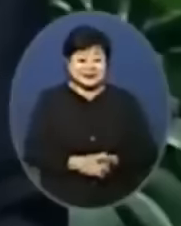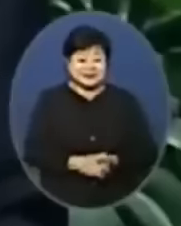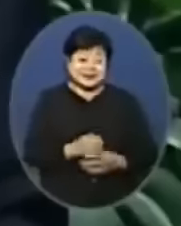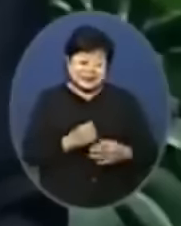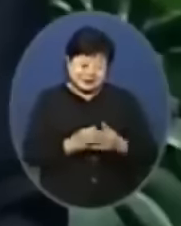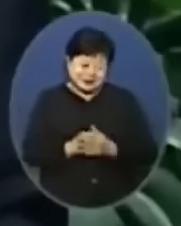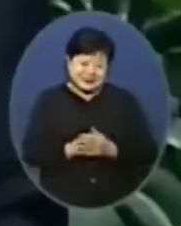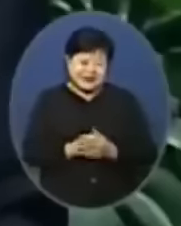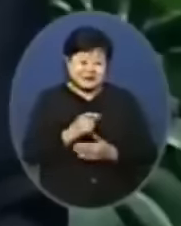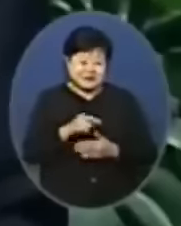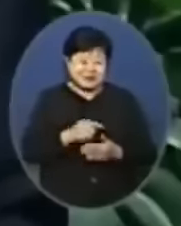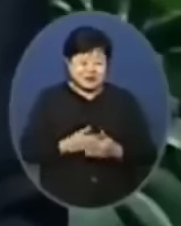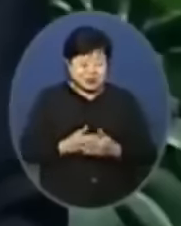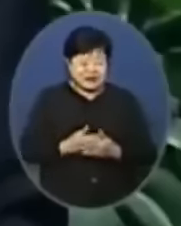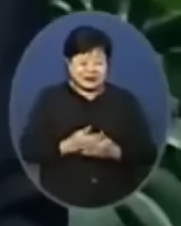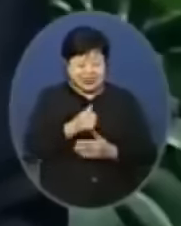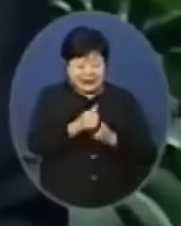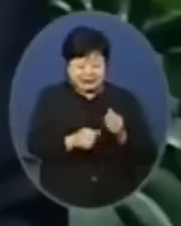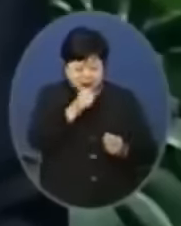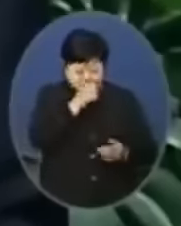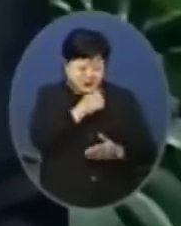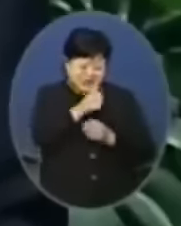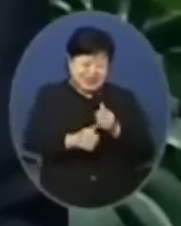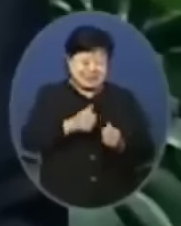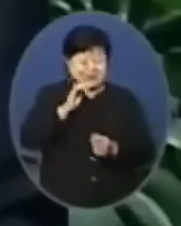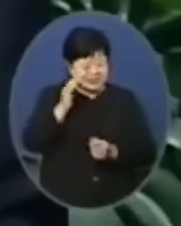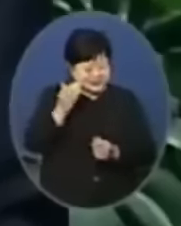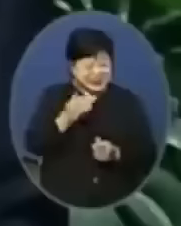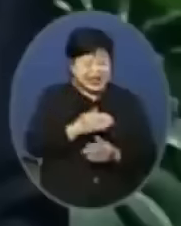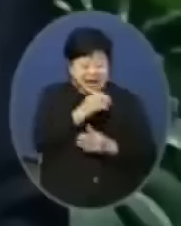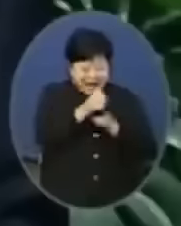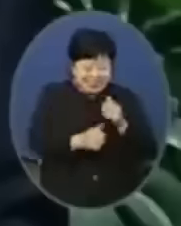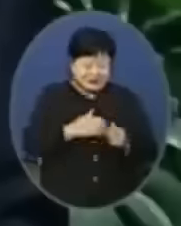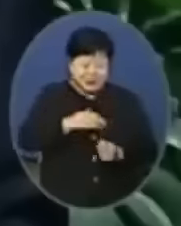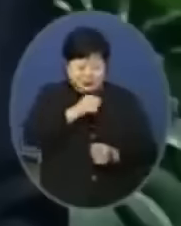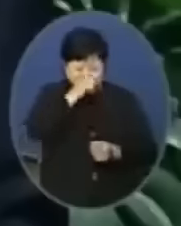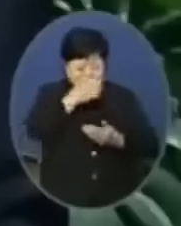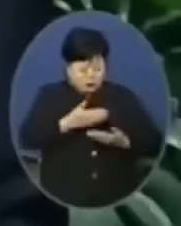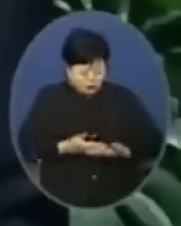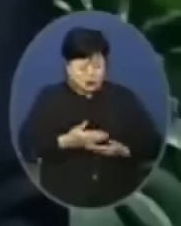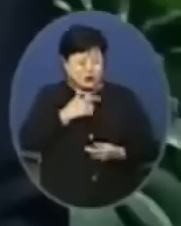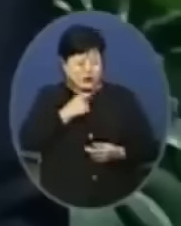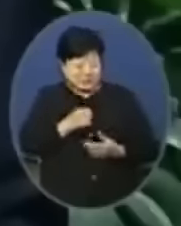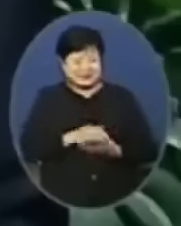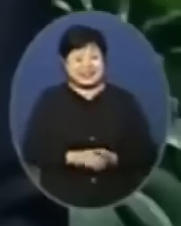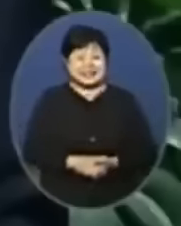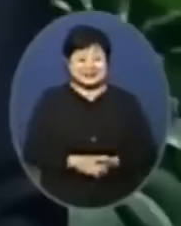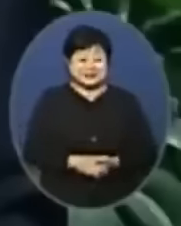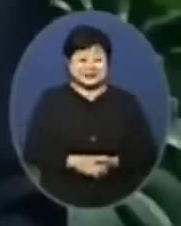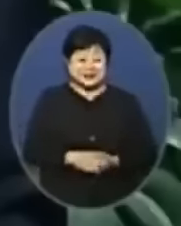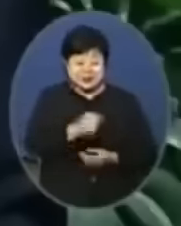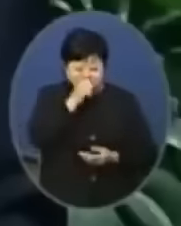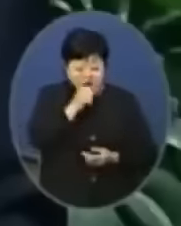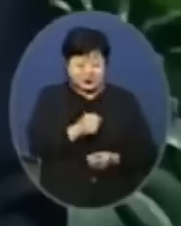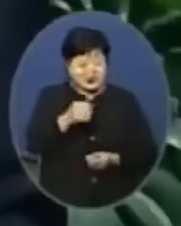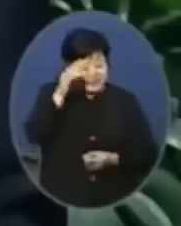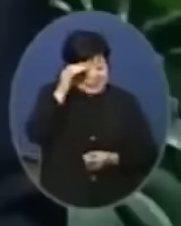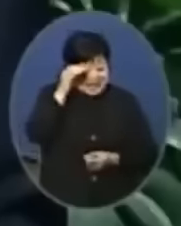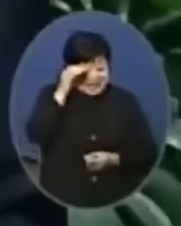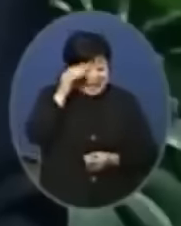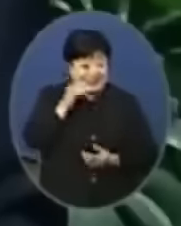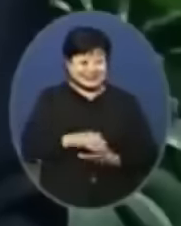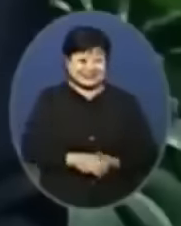그래서 마음이 불안할 때마다 하나님 좋은 하나님이십니다. 하나님은 내게 좋은 것 주시기를 원하시는 것입니다. 좋은 것을 기대하고 난